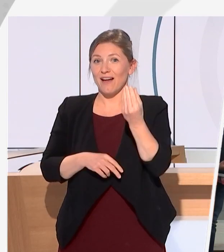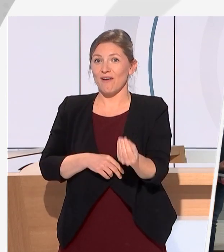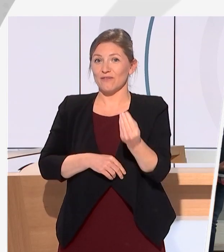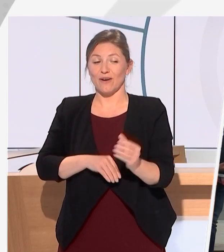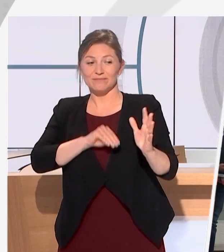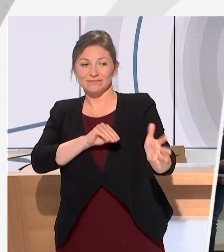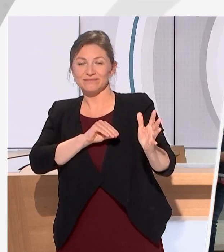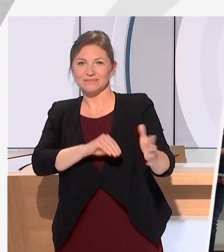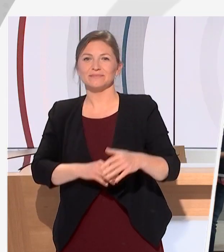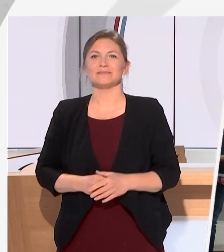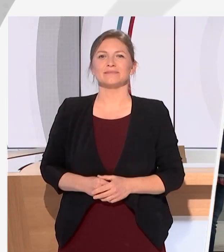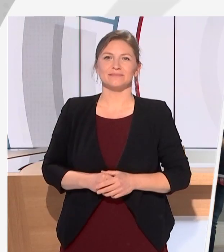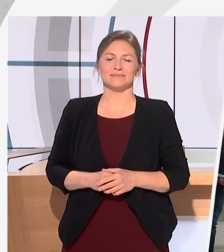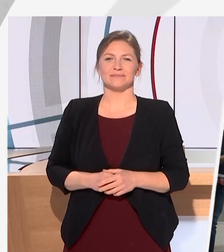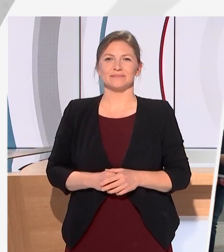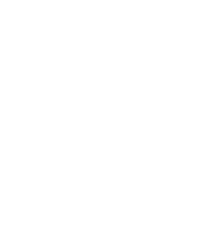enfants.